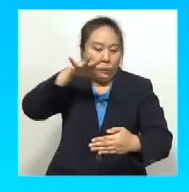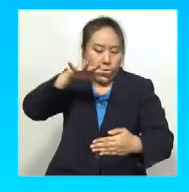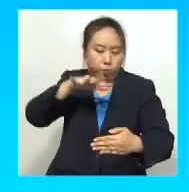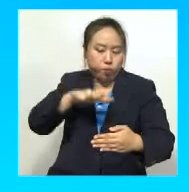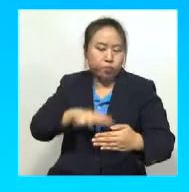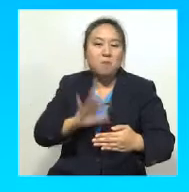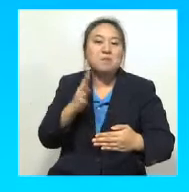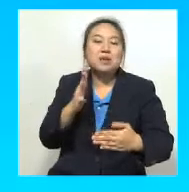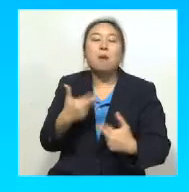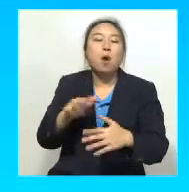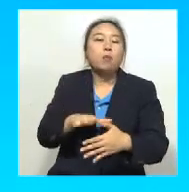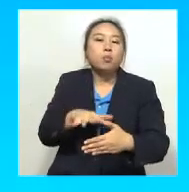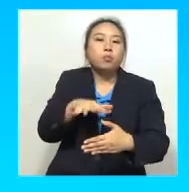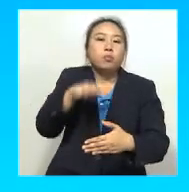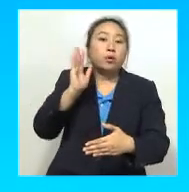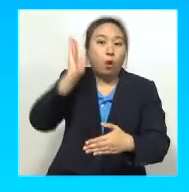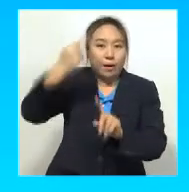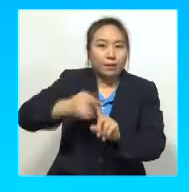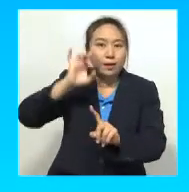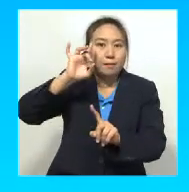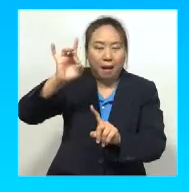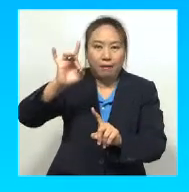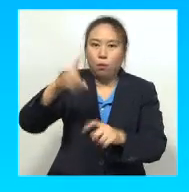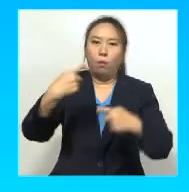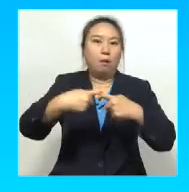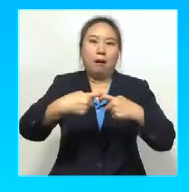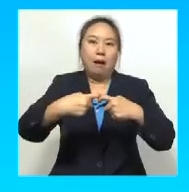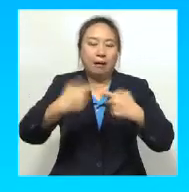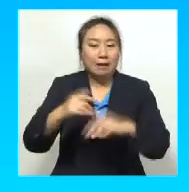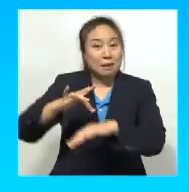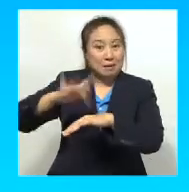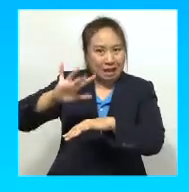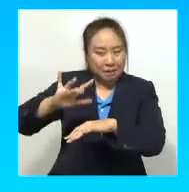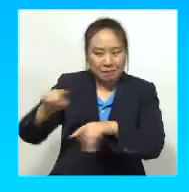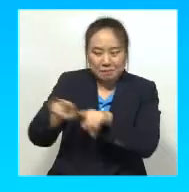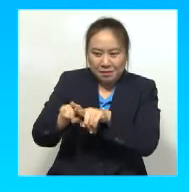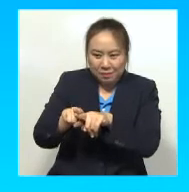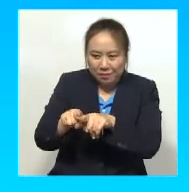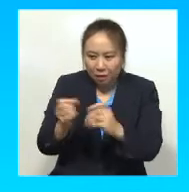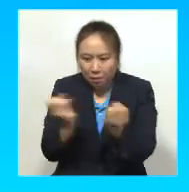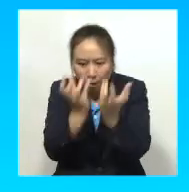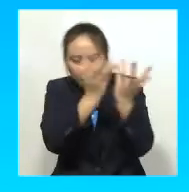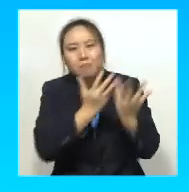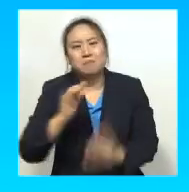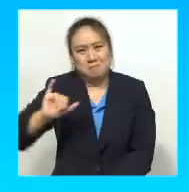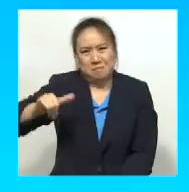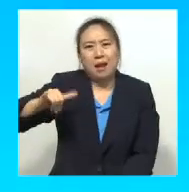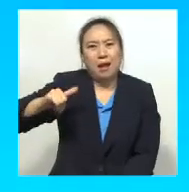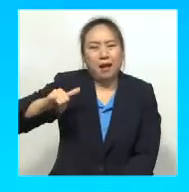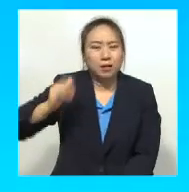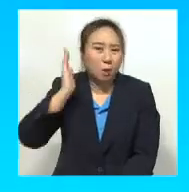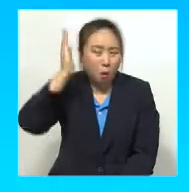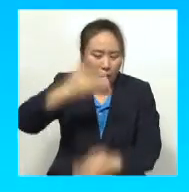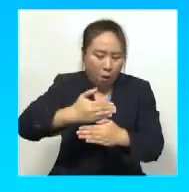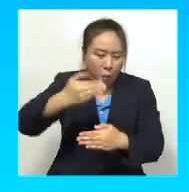มันจะมีข้อจำกัดมากธรรมชาติก็อาจจะบังคับให้เราระบายน้ำมากกว่านี้ด้วยซ้ำไประบายไปแล้วอาจ